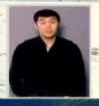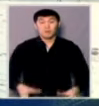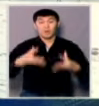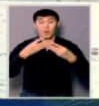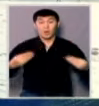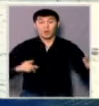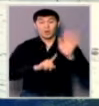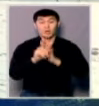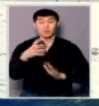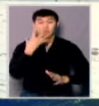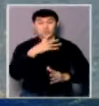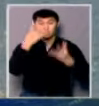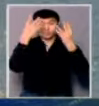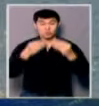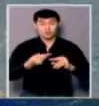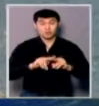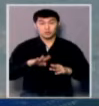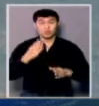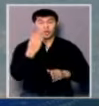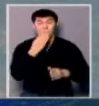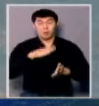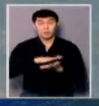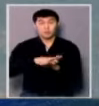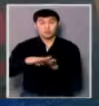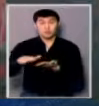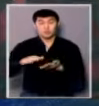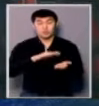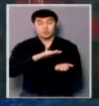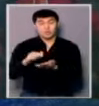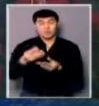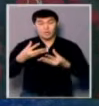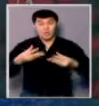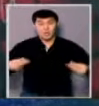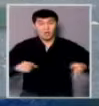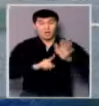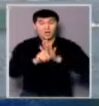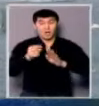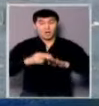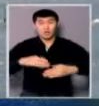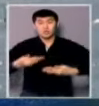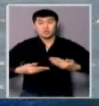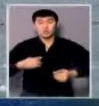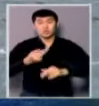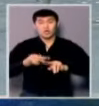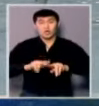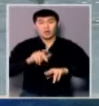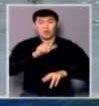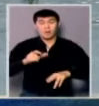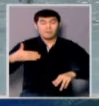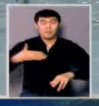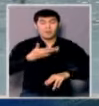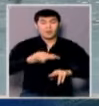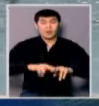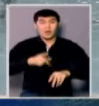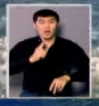Көктем келісімен күн жылынып, мұздың беті жұқара бастады. Сондықтан төтеншеліктер жаппай жұқа мұздың үстімен жүргені бар. Балыға улап